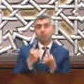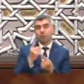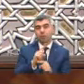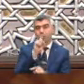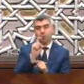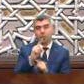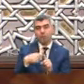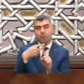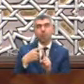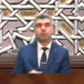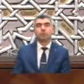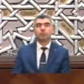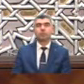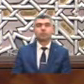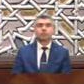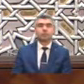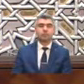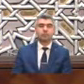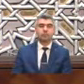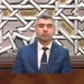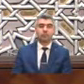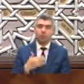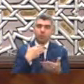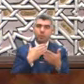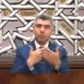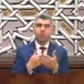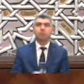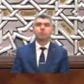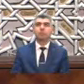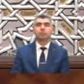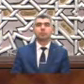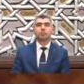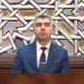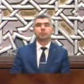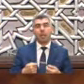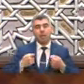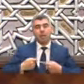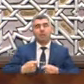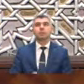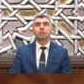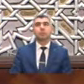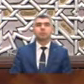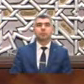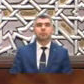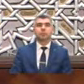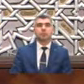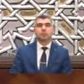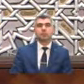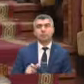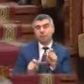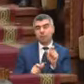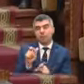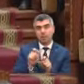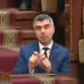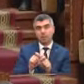آخر تفضلوا سيد النائب. شكرا سيد بودريقة تفضلوا. شكرا سيد الرئيس، السيدات